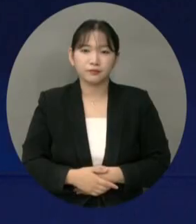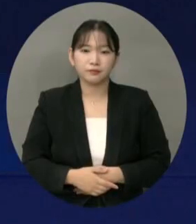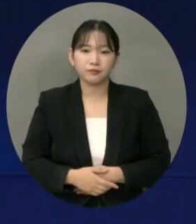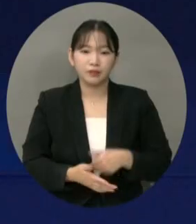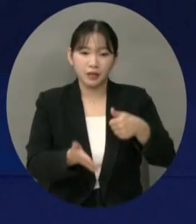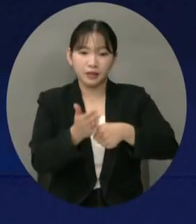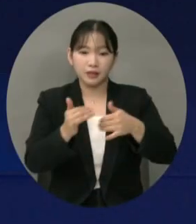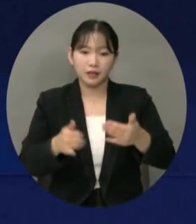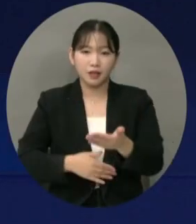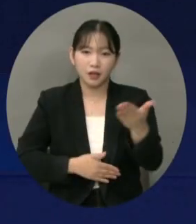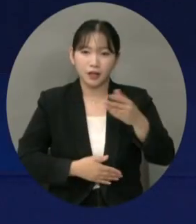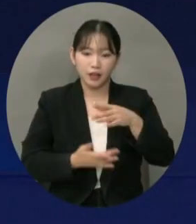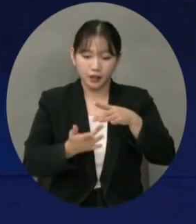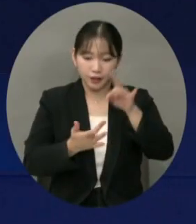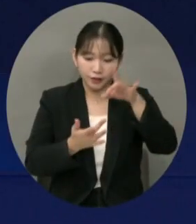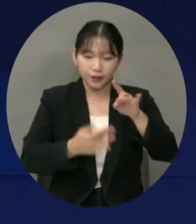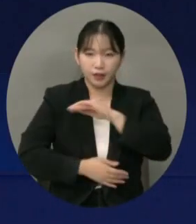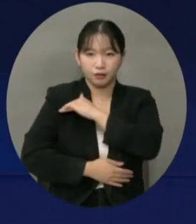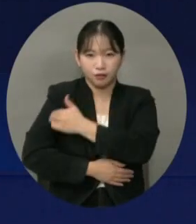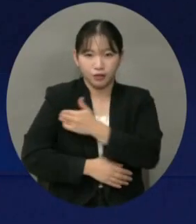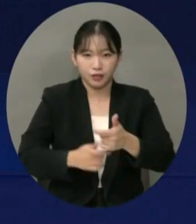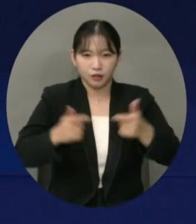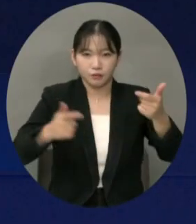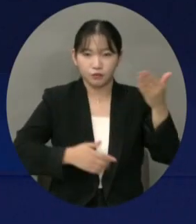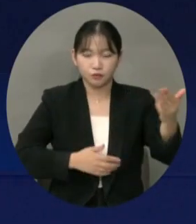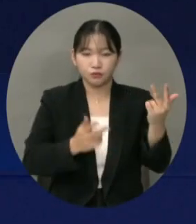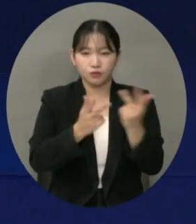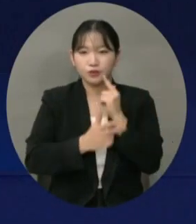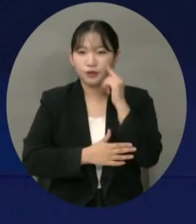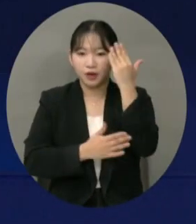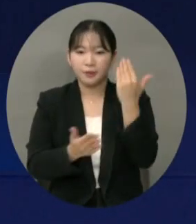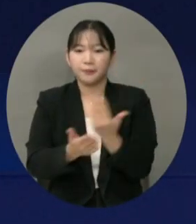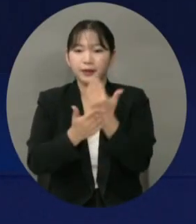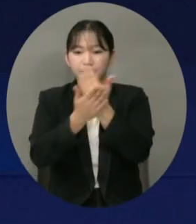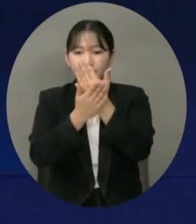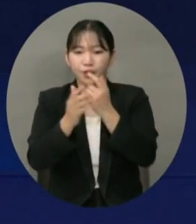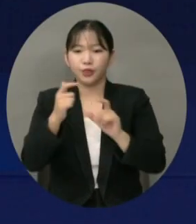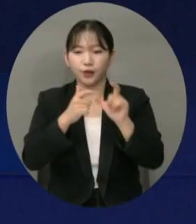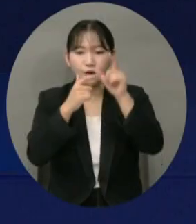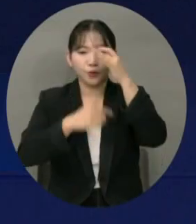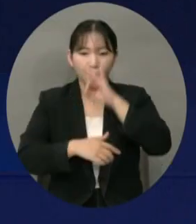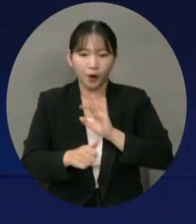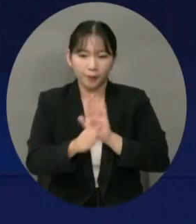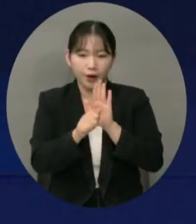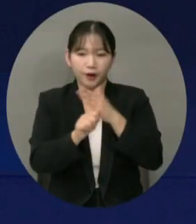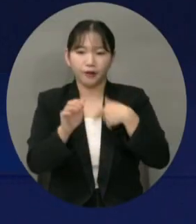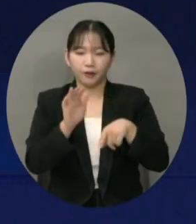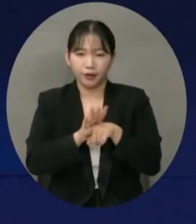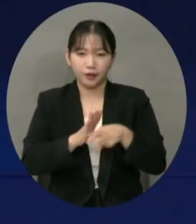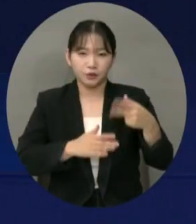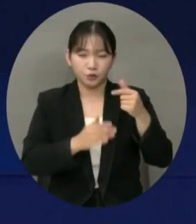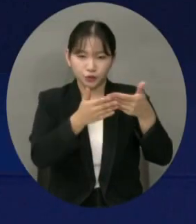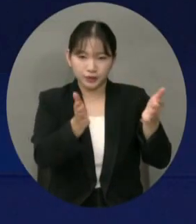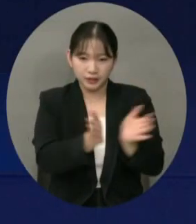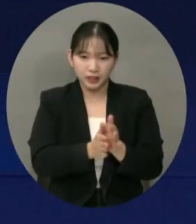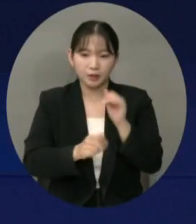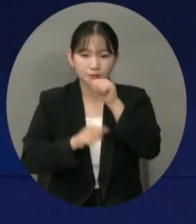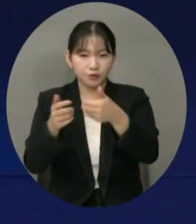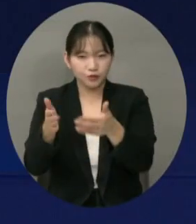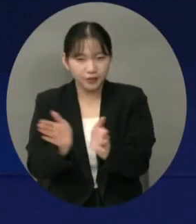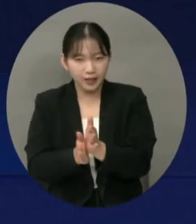유권자의 선택권을 넓히고 곡성 영광 발전의 시너지가 생기도록 조국 혁신당 민주당이